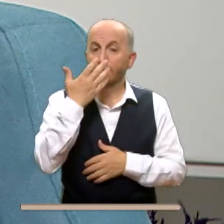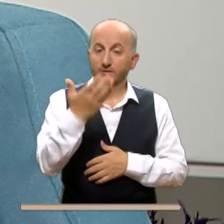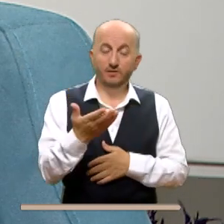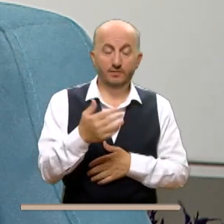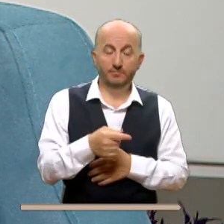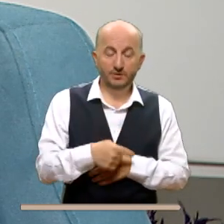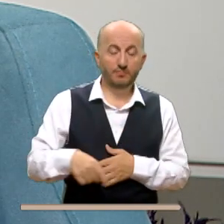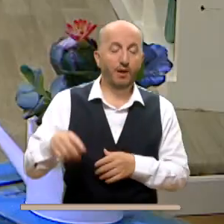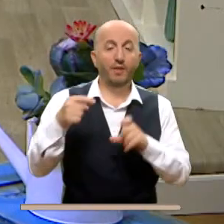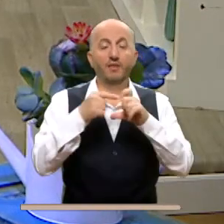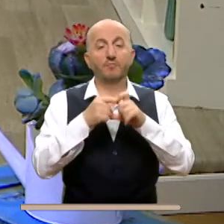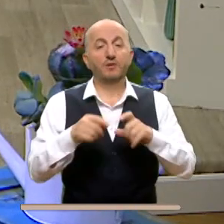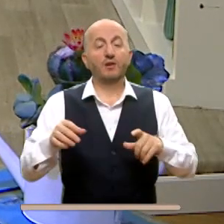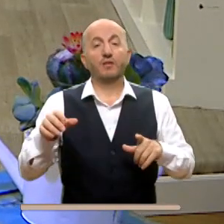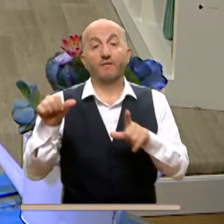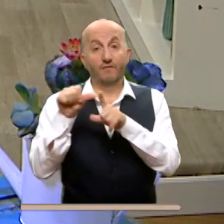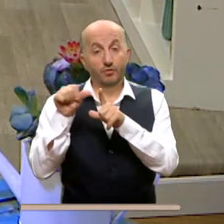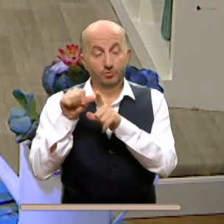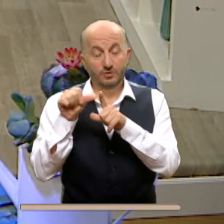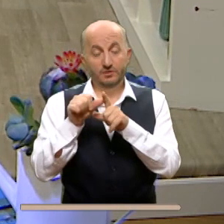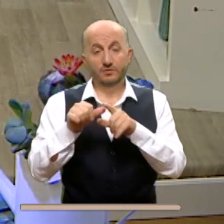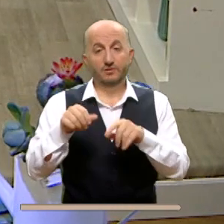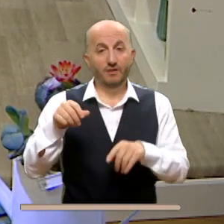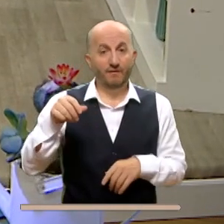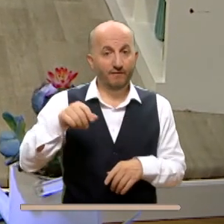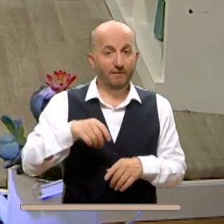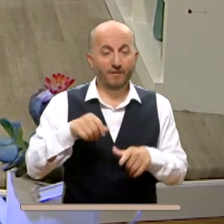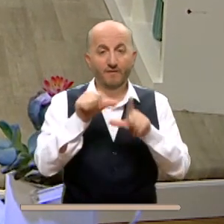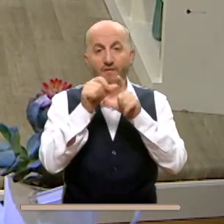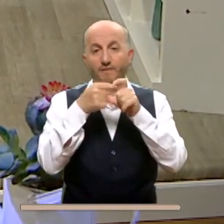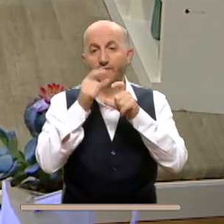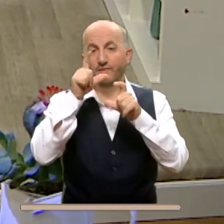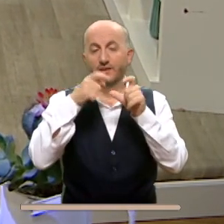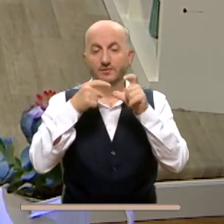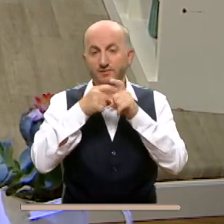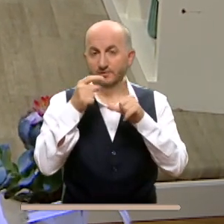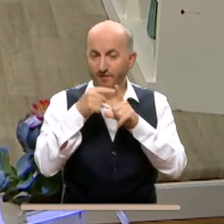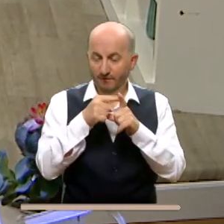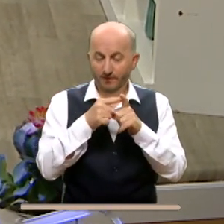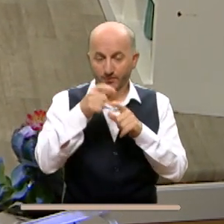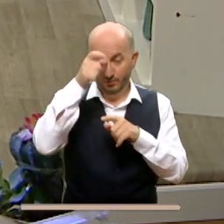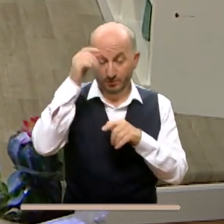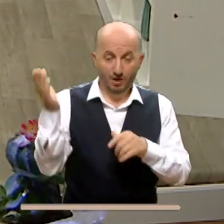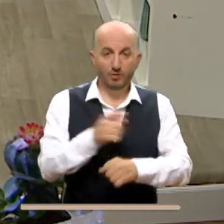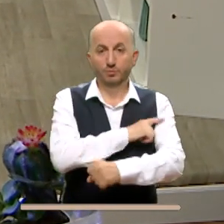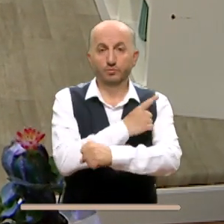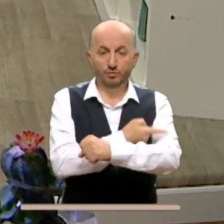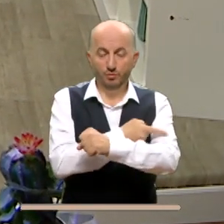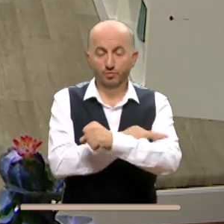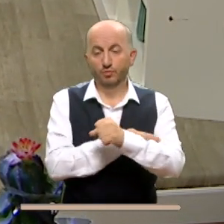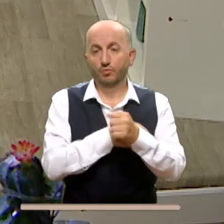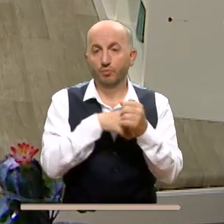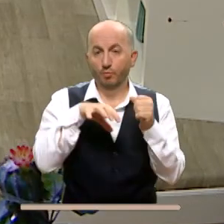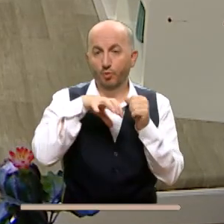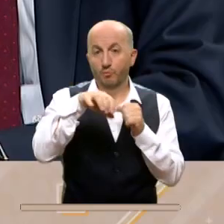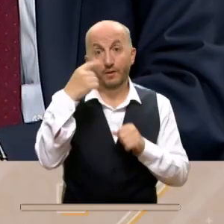edebiyat fakültesinde felsefe programımız da açıkçası Türkiye'de en güçlü akademik kadrosu itibariyle programlardan biri